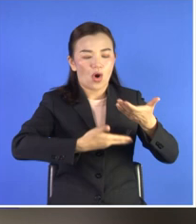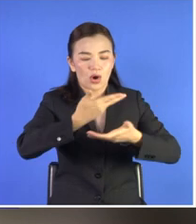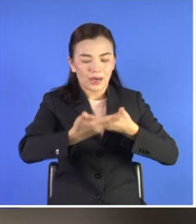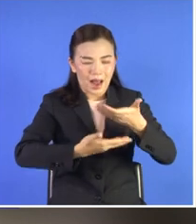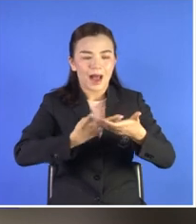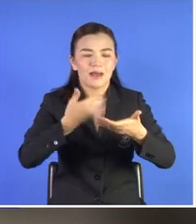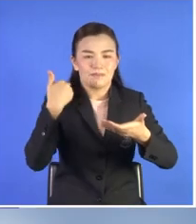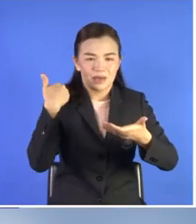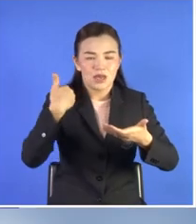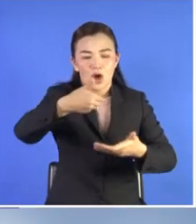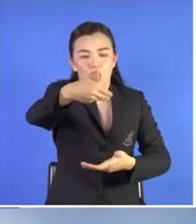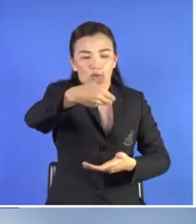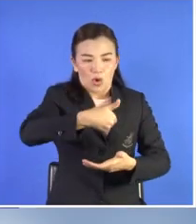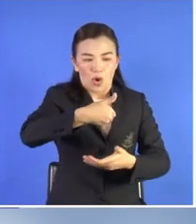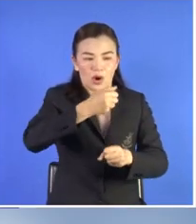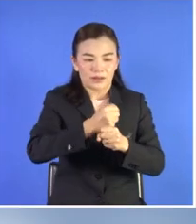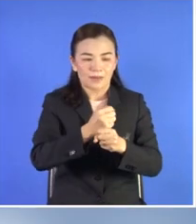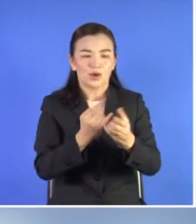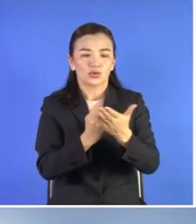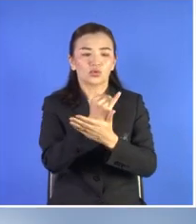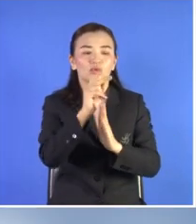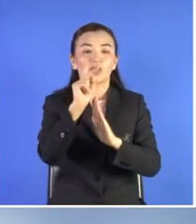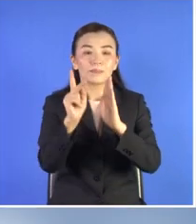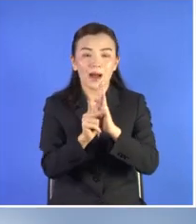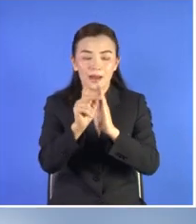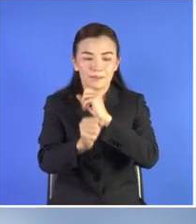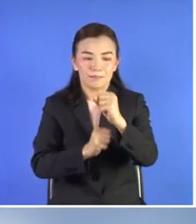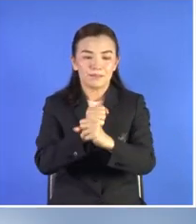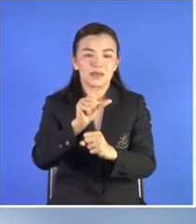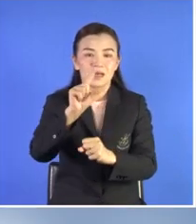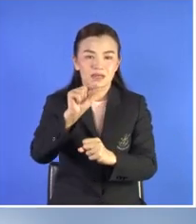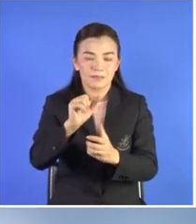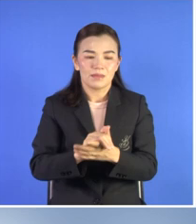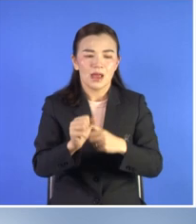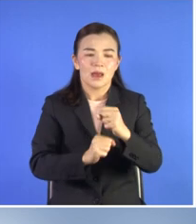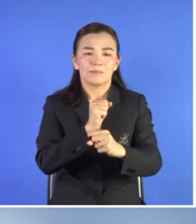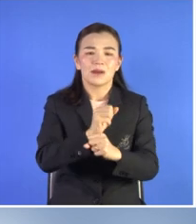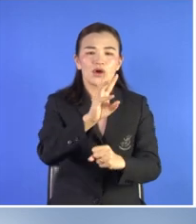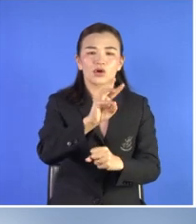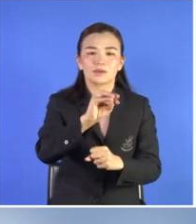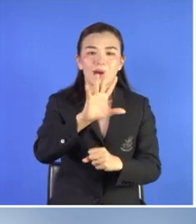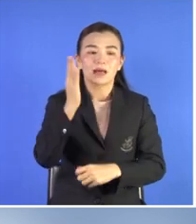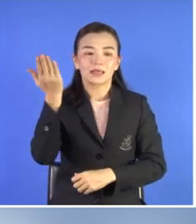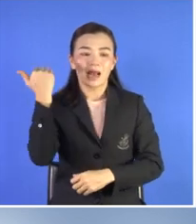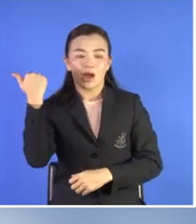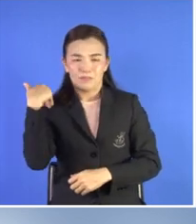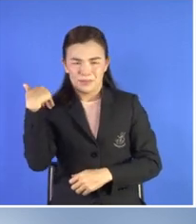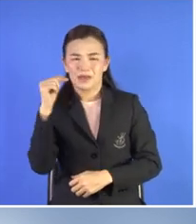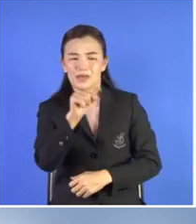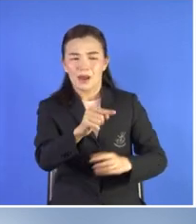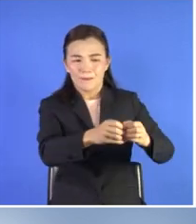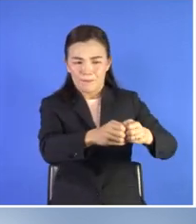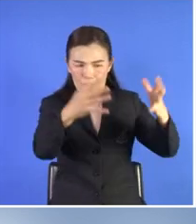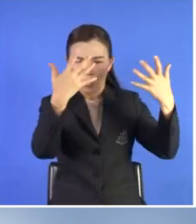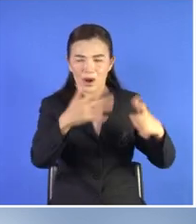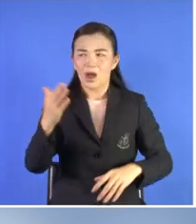ยขอและก็ต่อใบอนุญาตมาเกือบ20ปีตรวจสอบพบว่าเมื่อปี65นี่นะครับที่นี่นะครับก็เคยเกิดอุบัติเหตุพลุระเบิดมาแล้ว